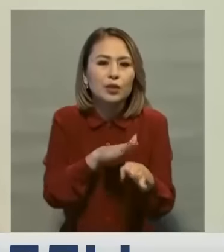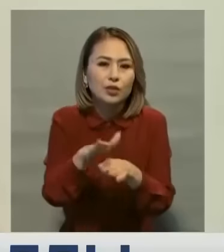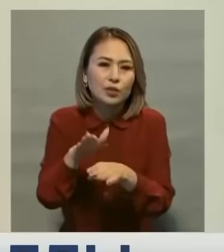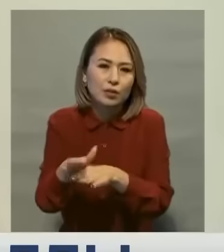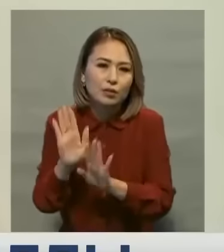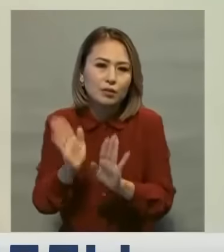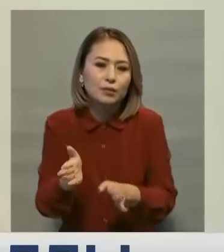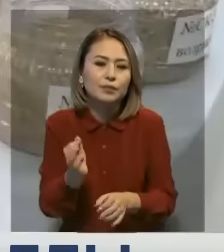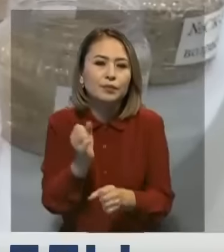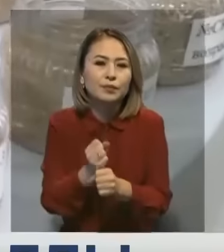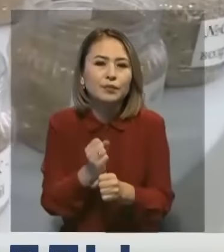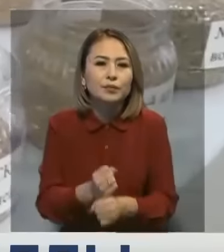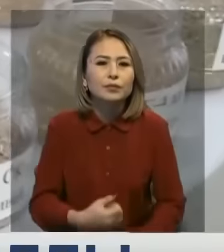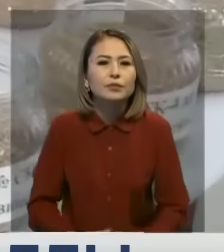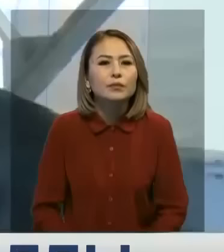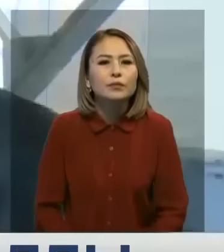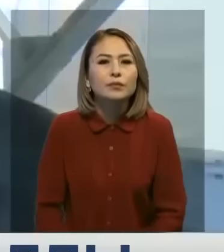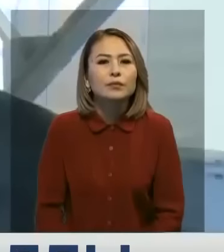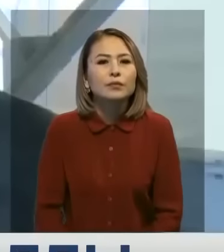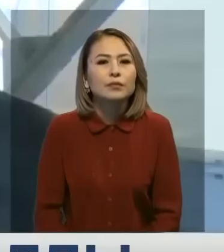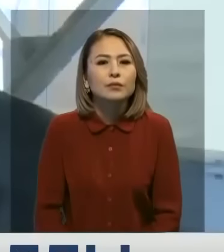қосымша кешендер салынады.